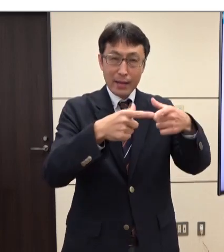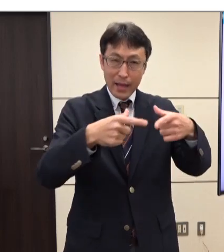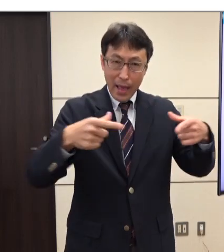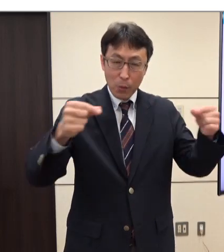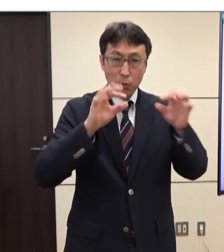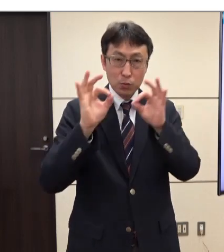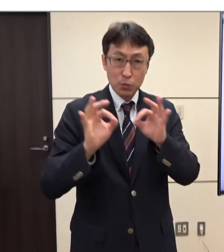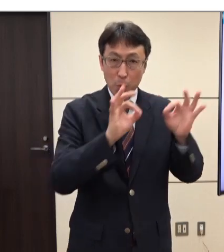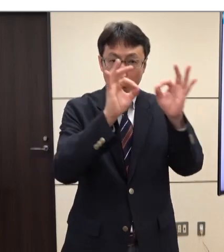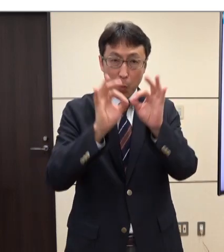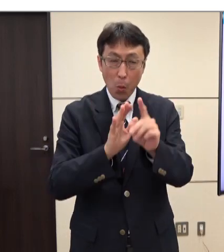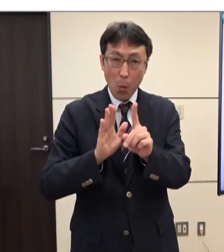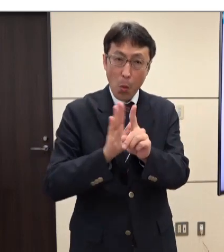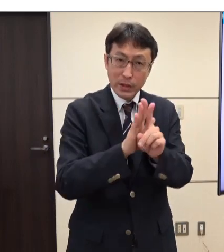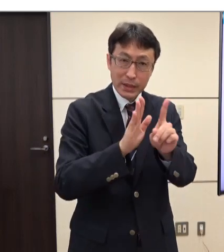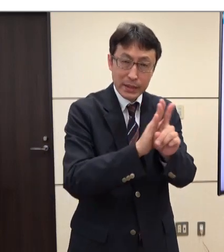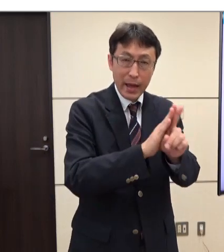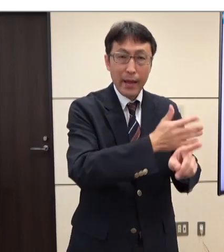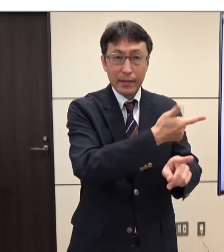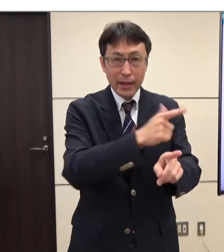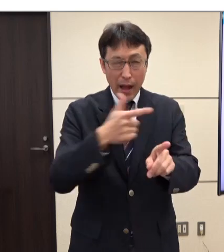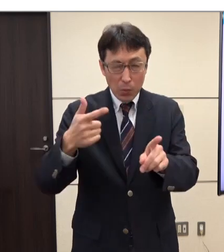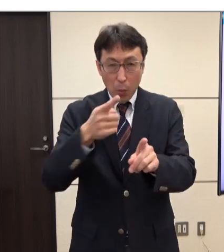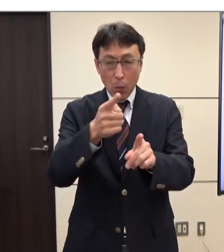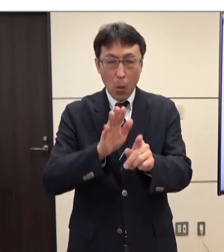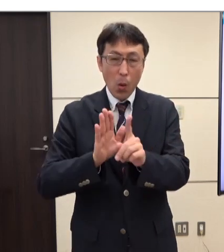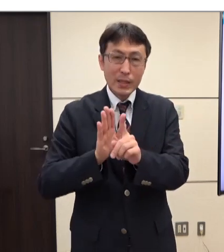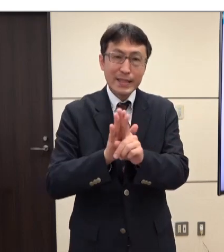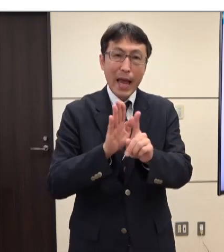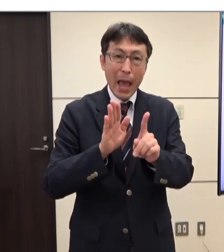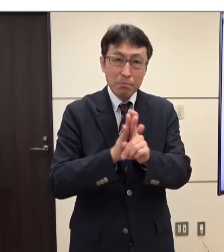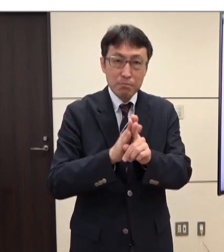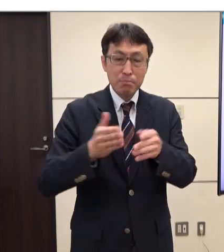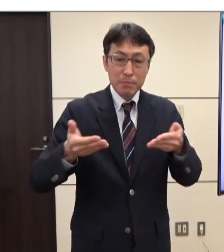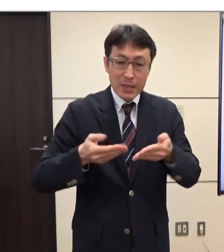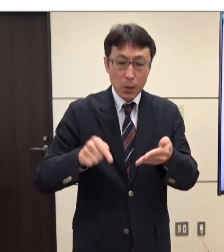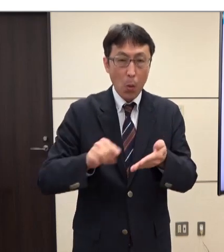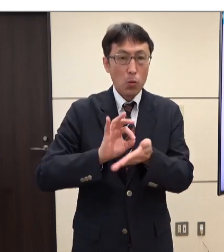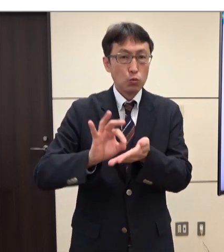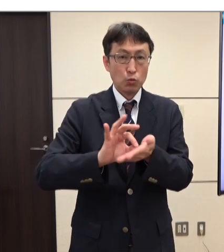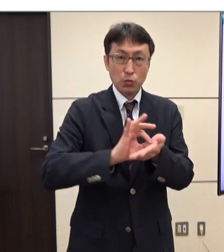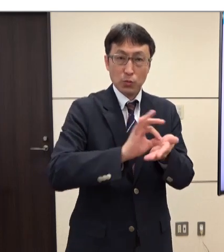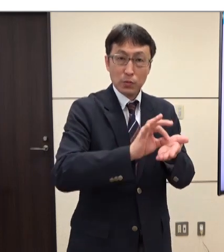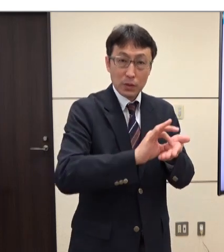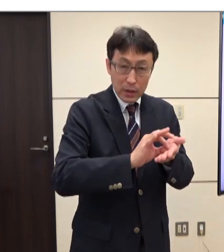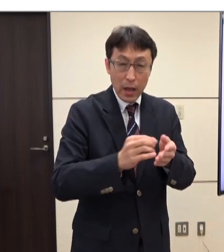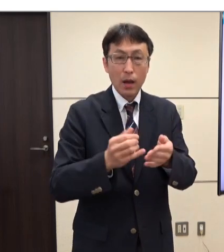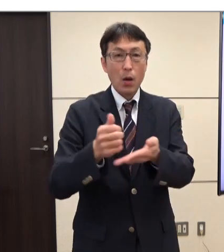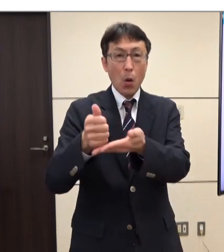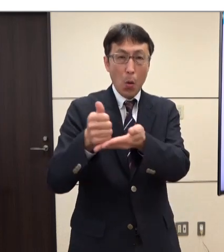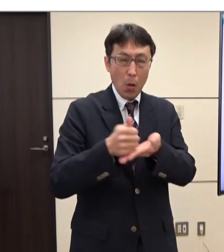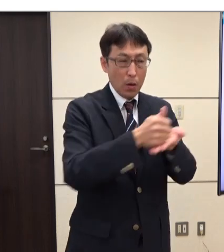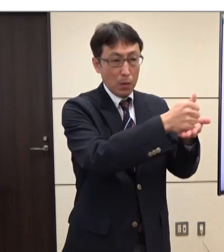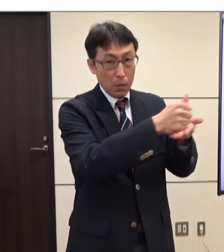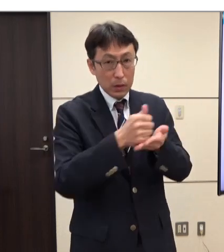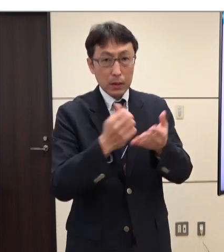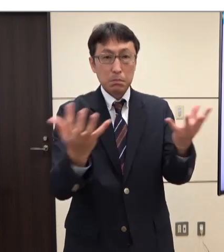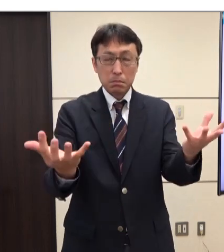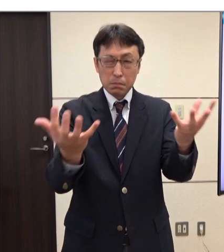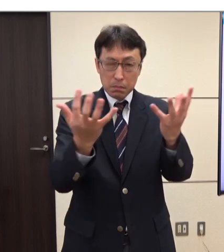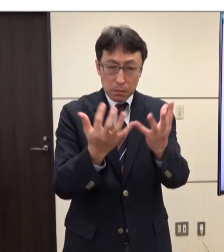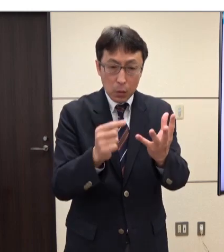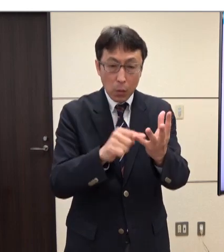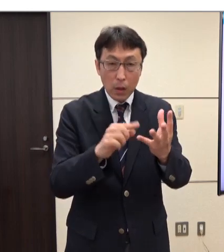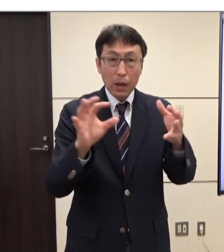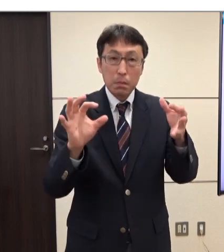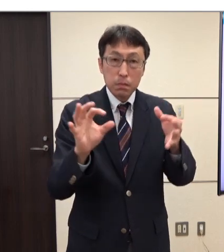魅力アップ支援事業といったようなことがですね、こういった客の増加につながっているかというふうに思います